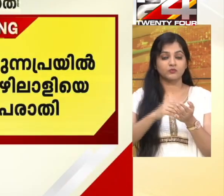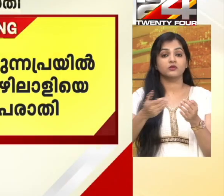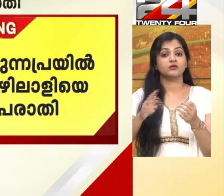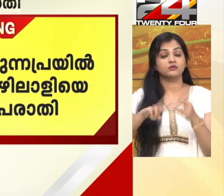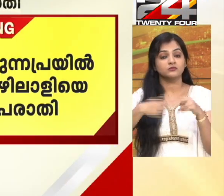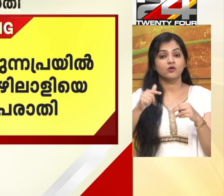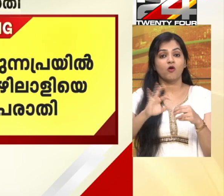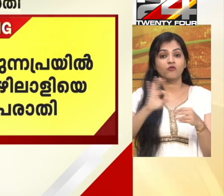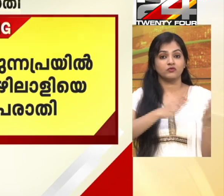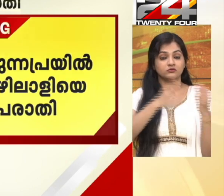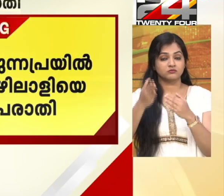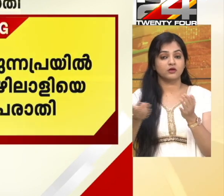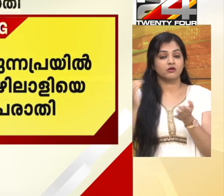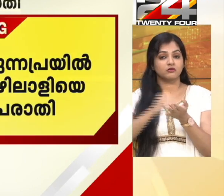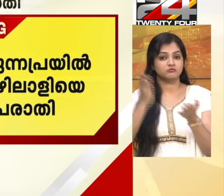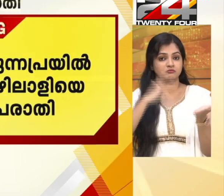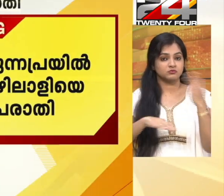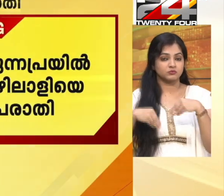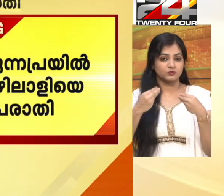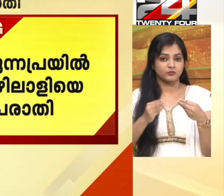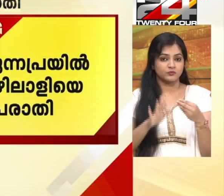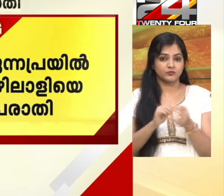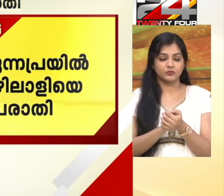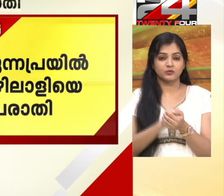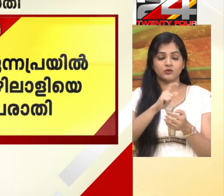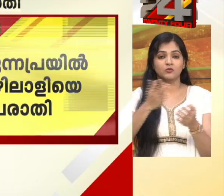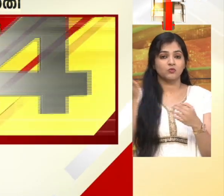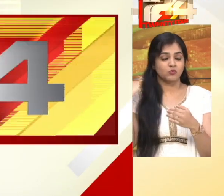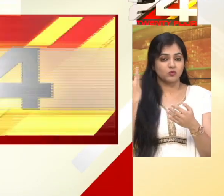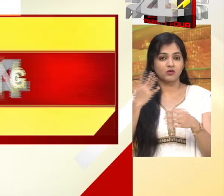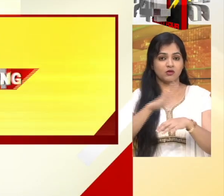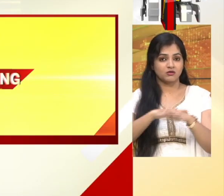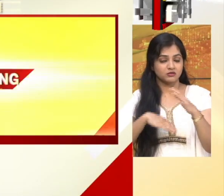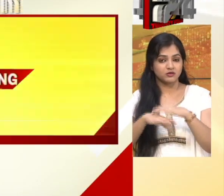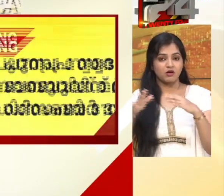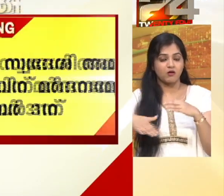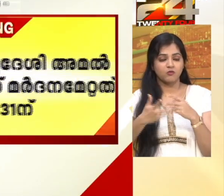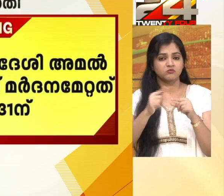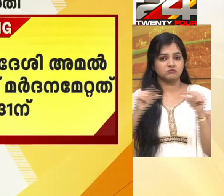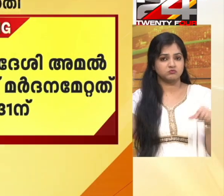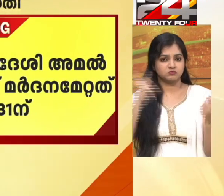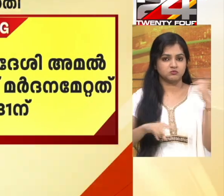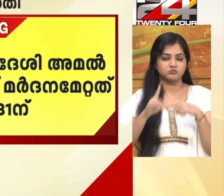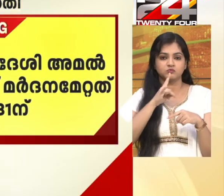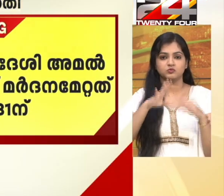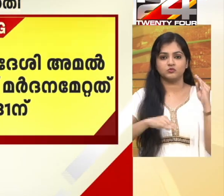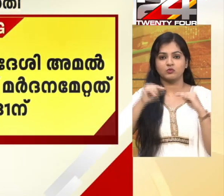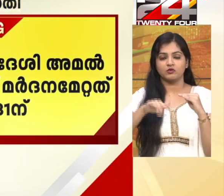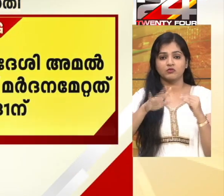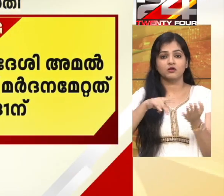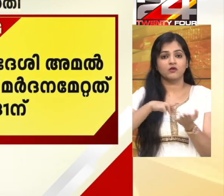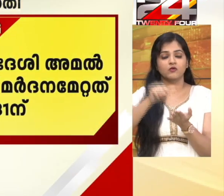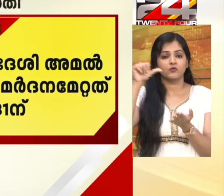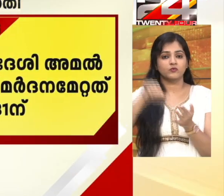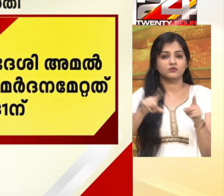മർദ്ദനം പുറത്തും കാലിനും പരിക്കേറ്റ കൈക്കുമൊക്കെ ക്രൂരമായ മർദ്ദനമാണ് ഏറ്റിരിക്കുന്നത് അദ്ദേഹത്തിന് ഇപ്പോൾ നടക്കാൻ